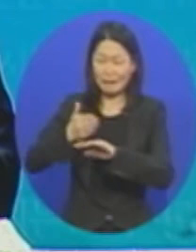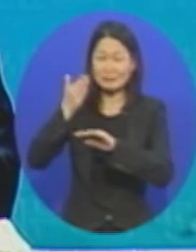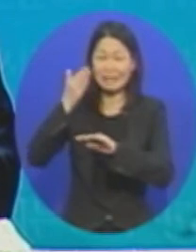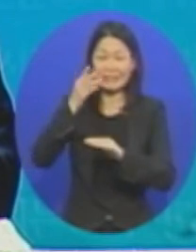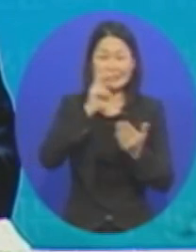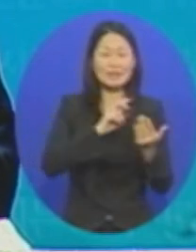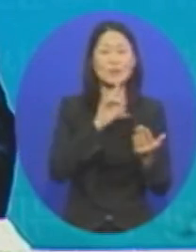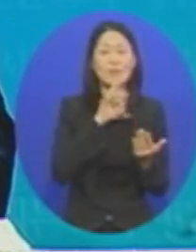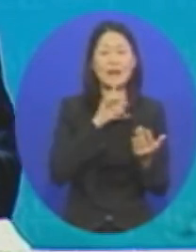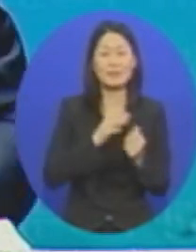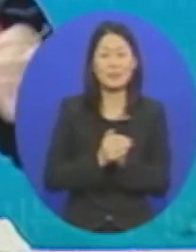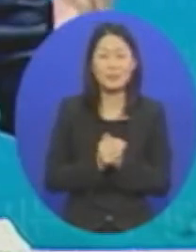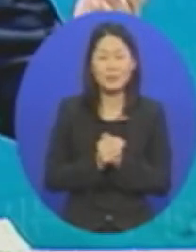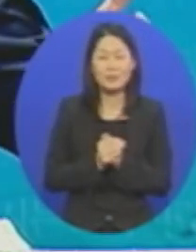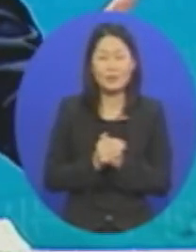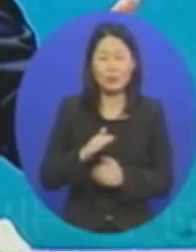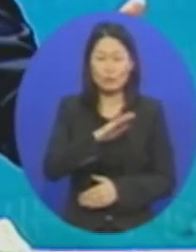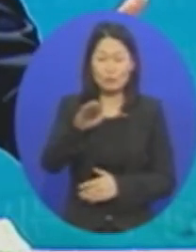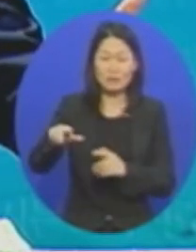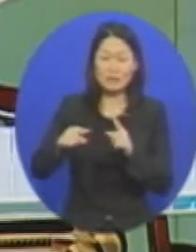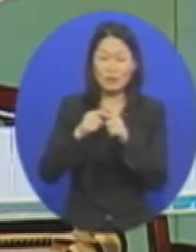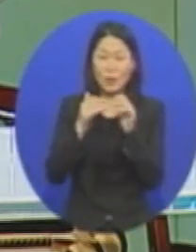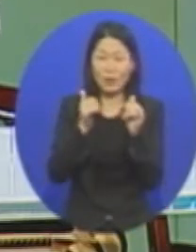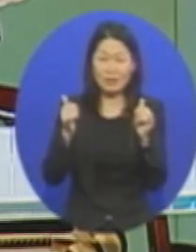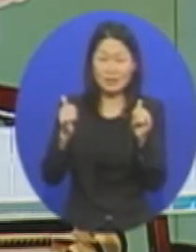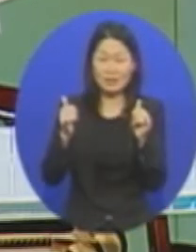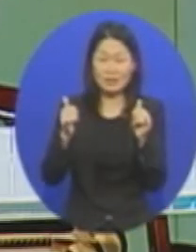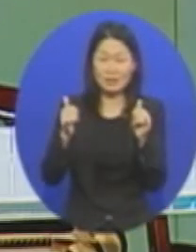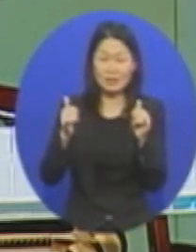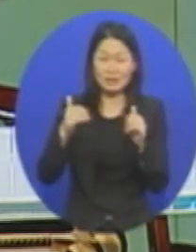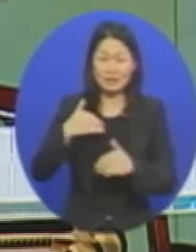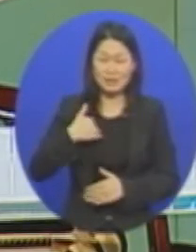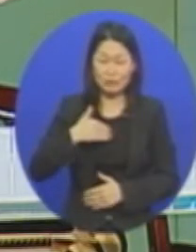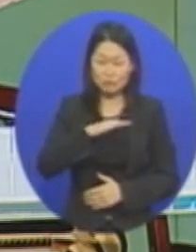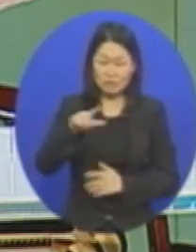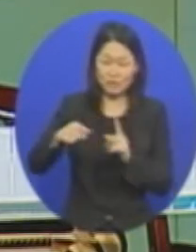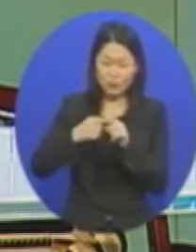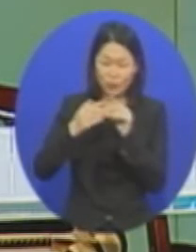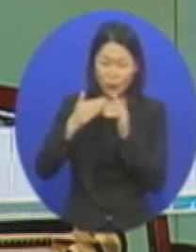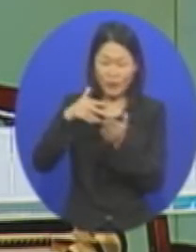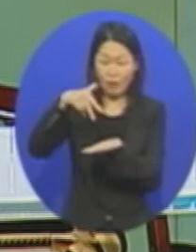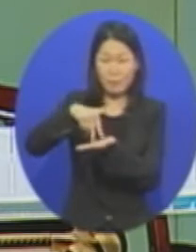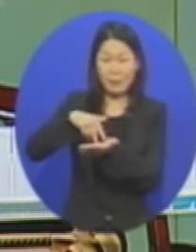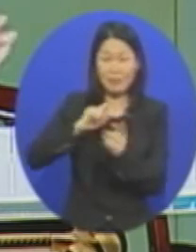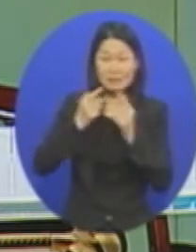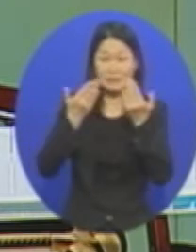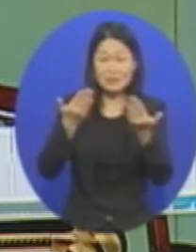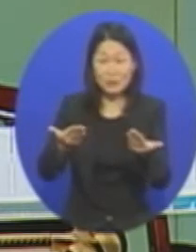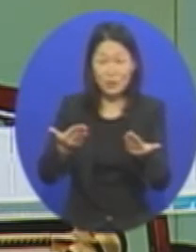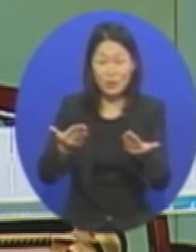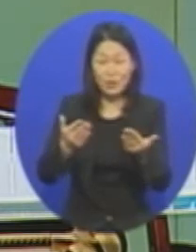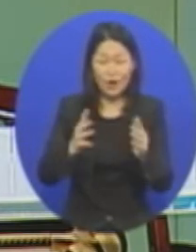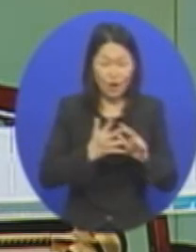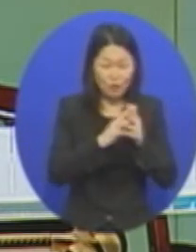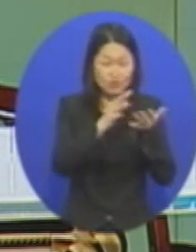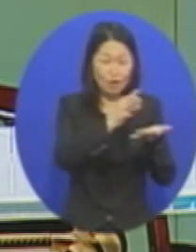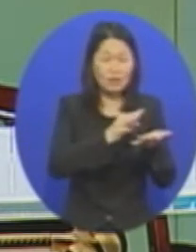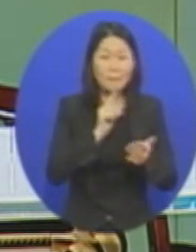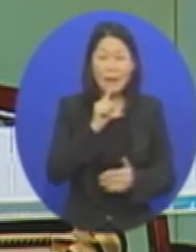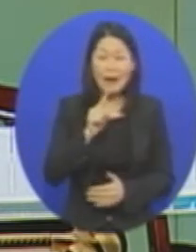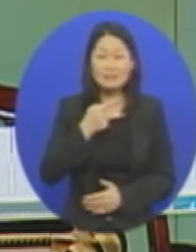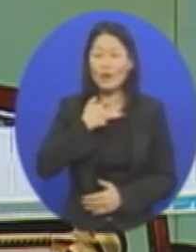속만 의 저는 우리 교우들에게 저희 교회 형편 말씀드리고 건축 원금 말 안